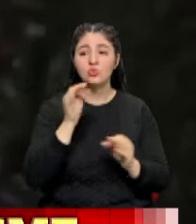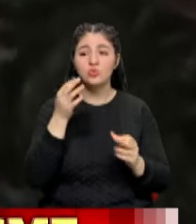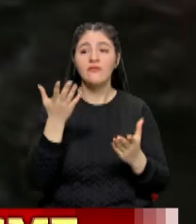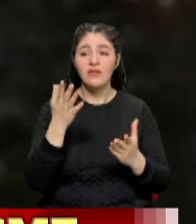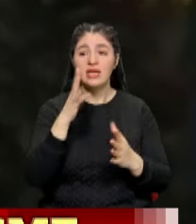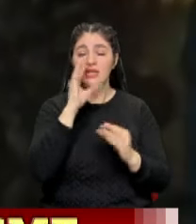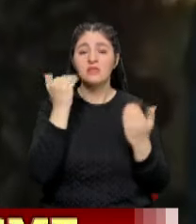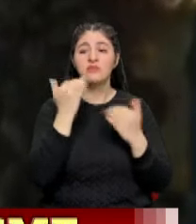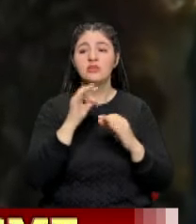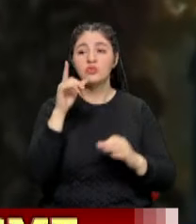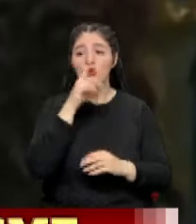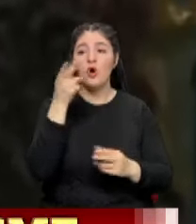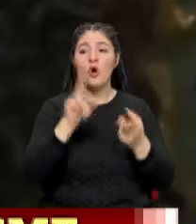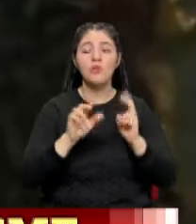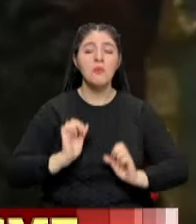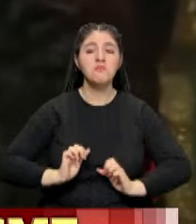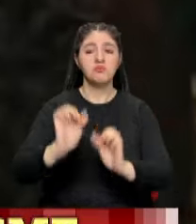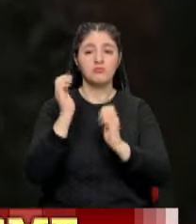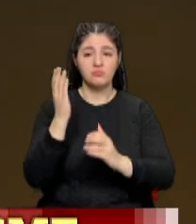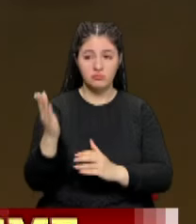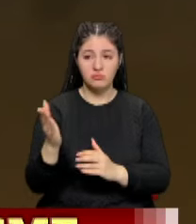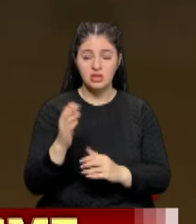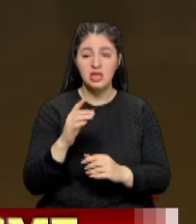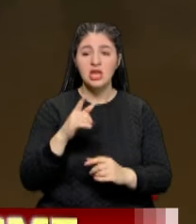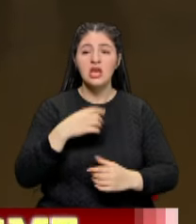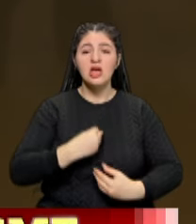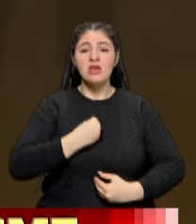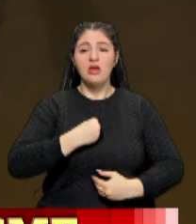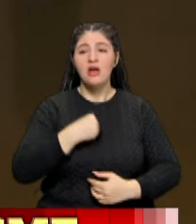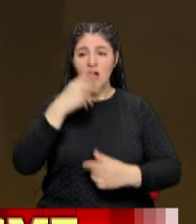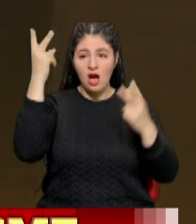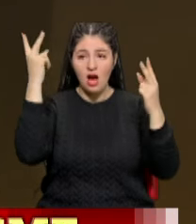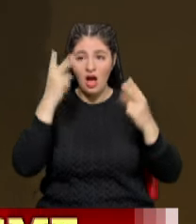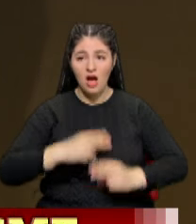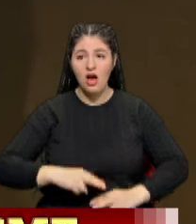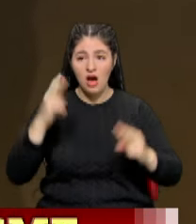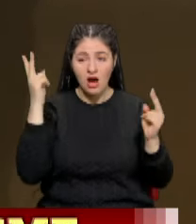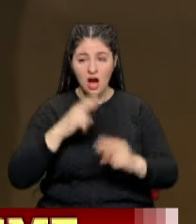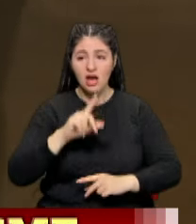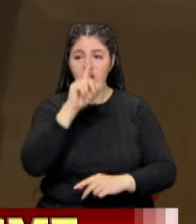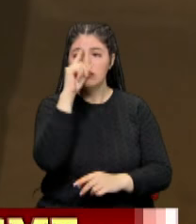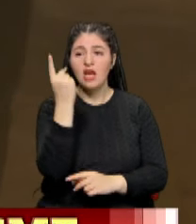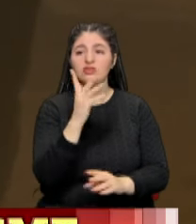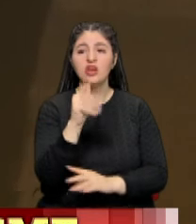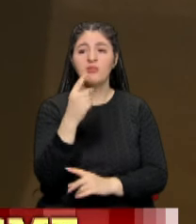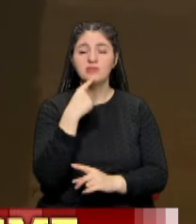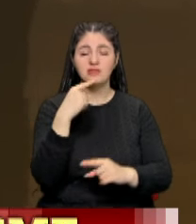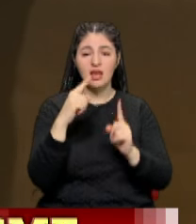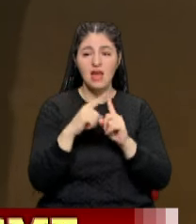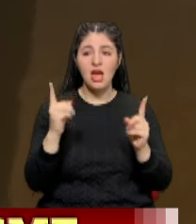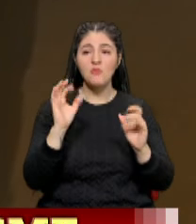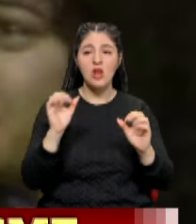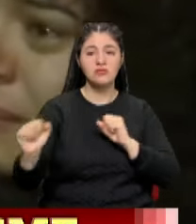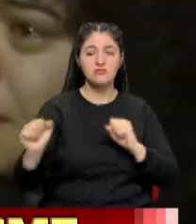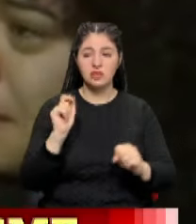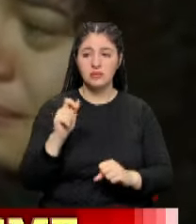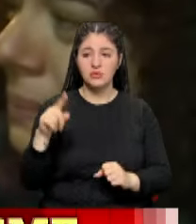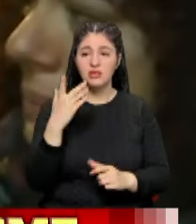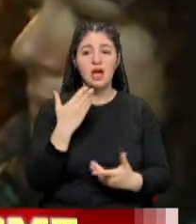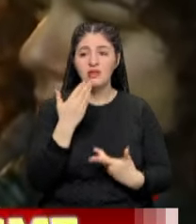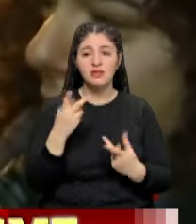susuzluktan ve kimsesizlikten ölüme terk edildi. Hıçkırı hıçkırı aktı gözlerinden yaşlar. Yapayalnız geçen bir yıla böyle isyan ettiler.